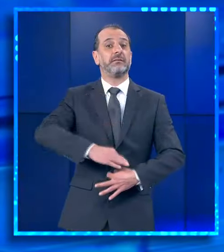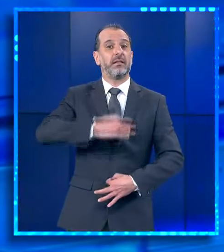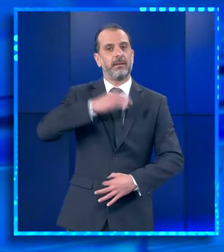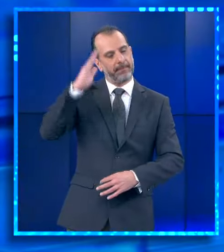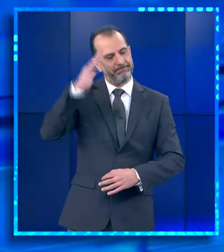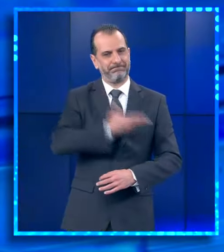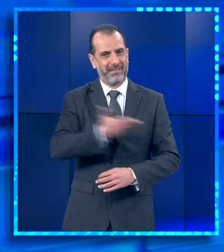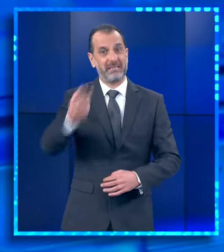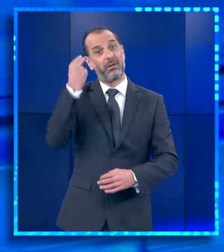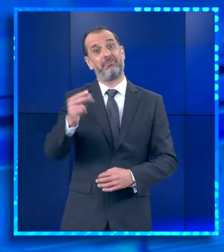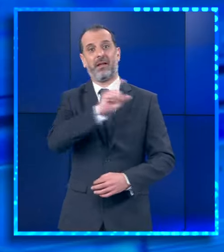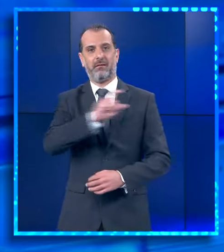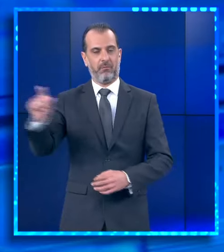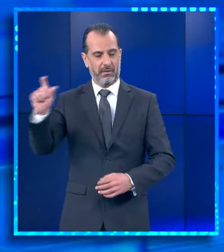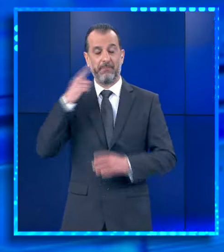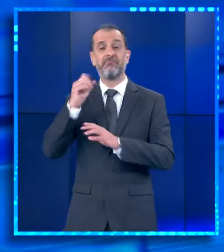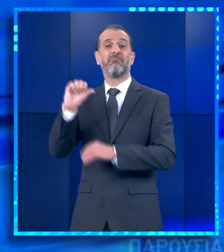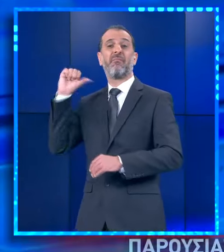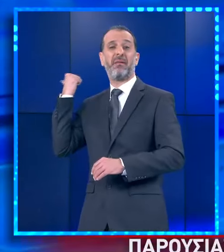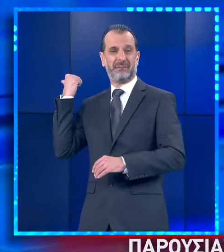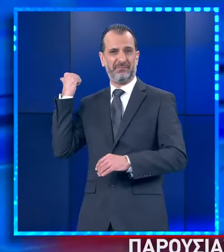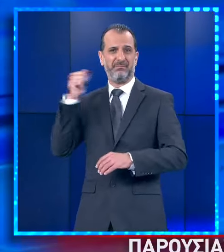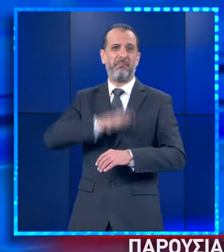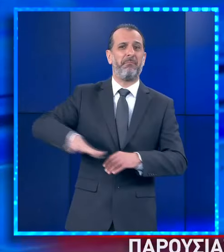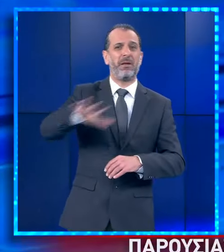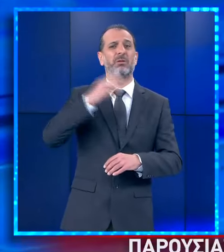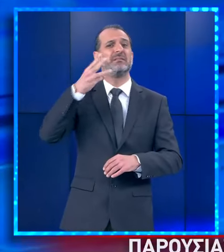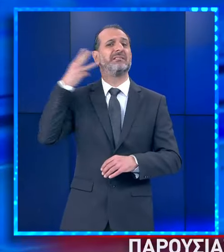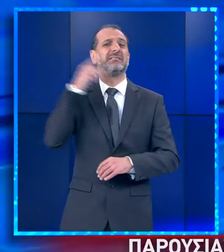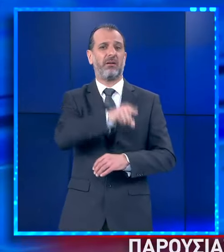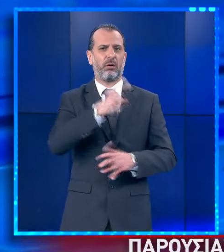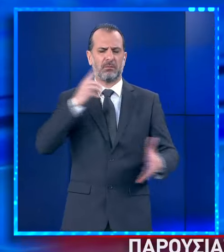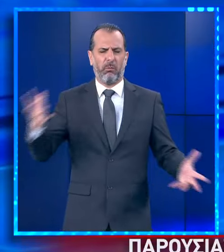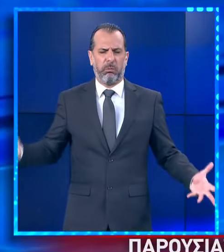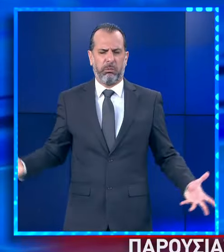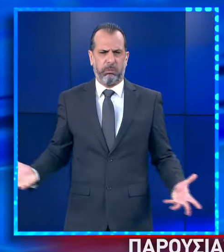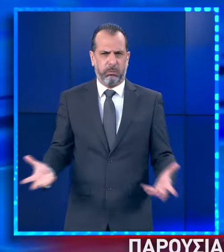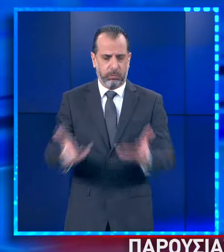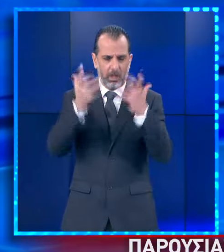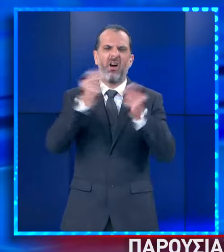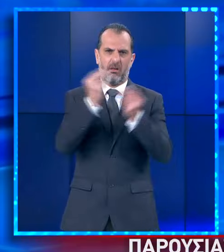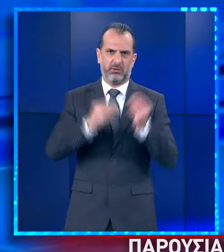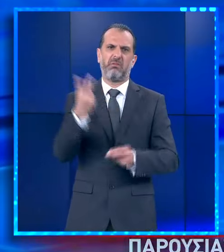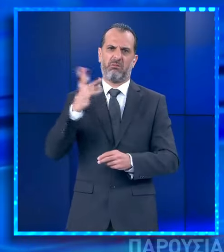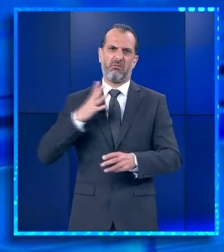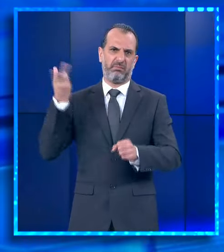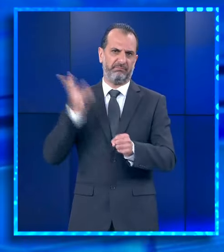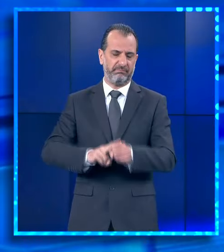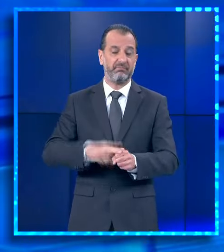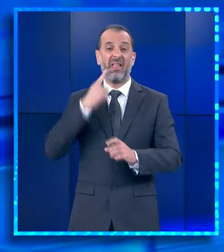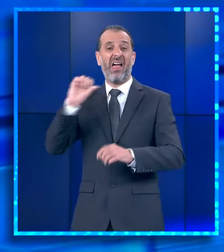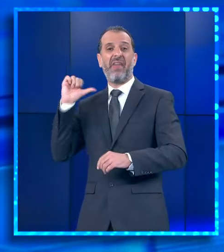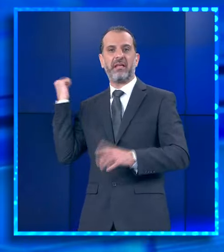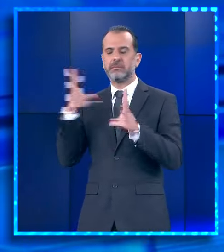Καλό μεσημέρι κυρίες και κύριοι και καλή εβδομάδα. Δύο νέοι άνθρωποι έχασαν τη ζωή τους στη μεγάλη φωτιά που ξέσπασε στο Ξυλόκαστρο. Τα ίχνη τους